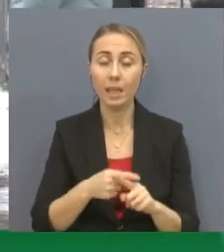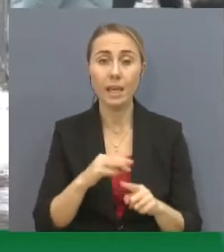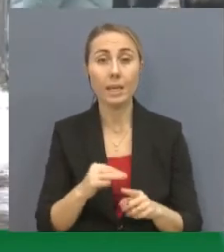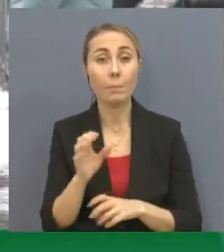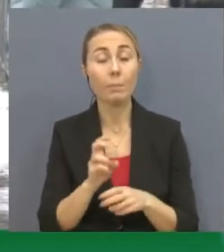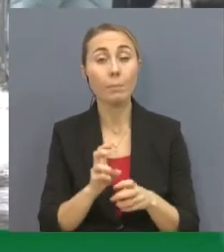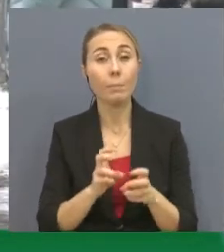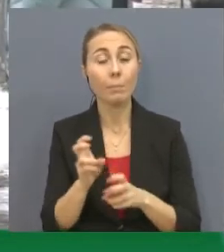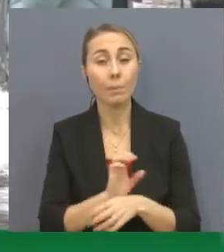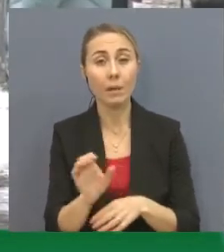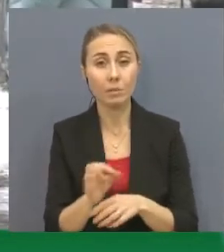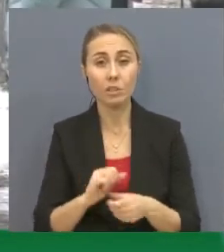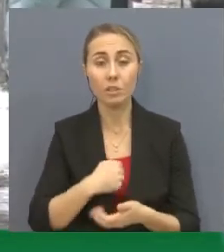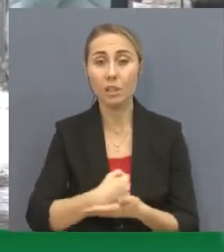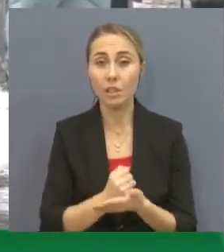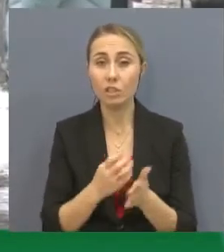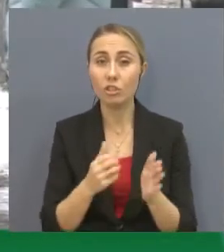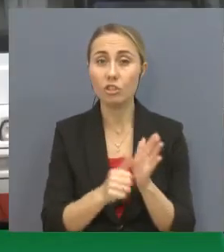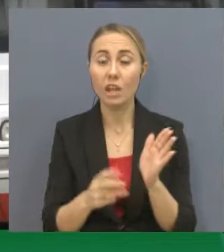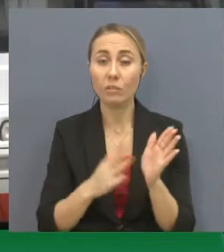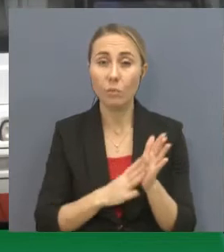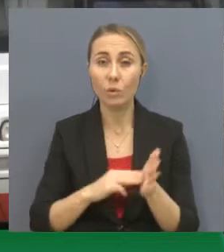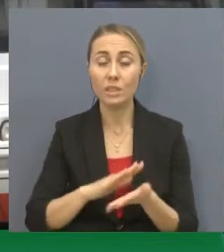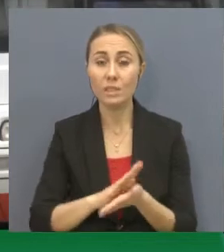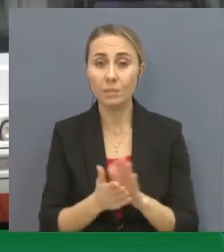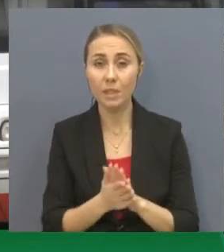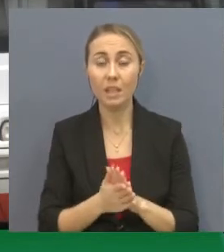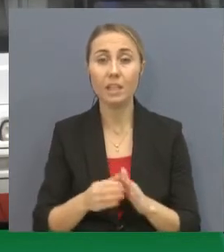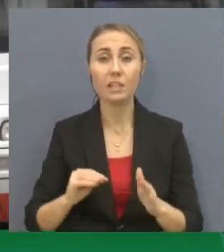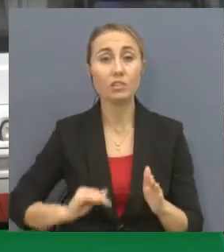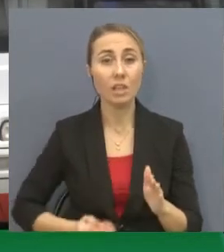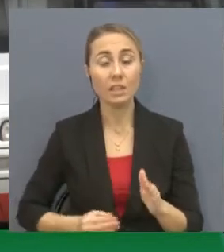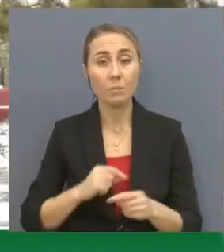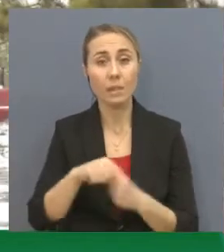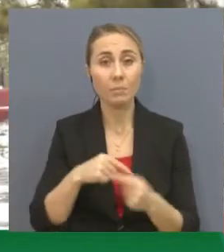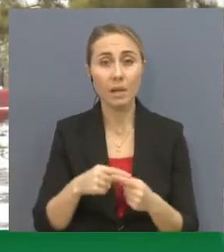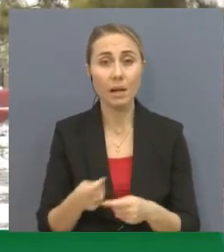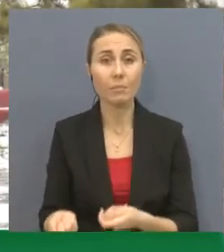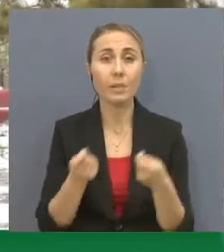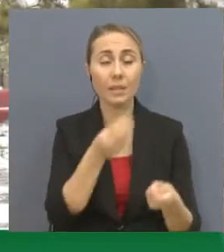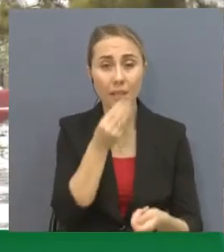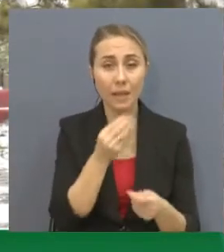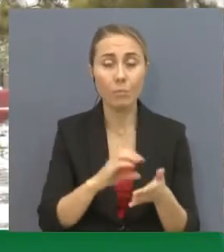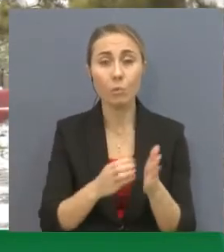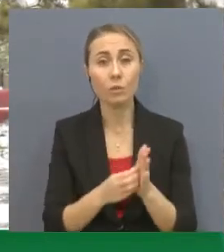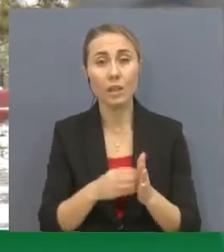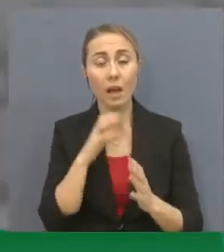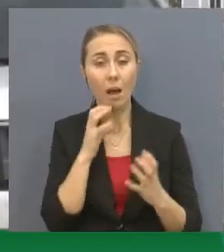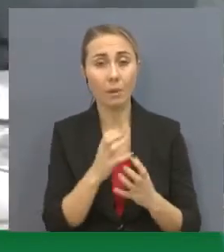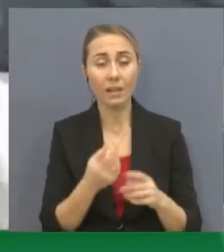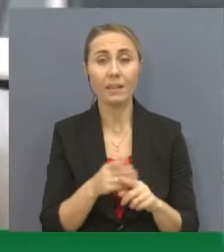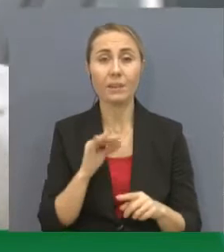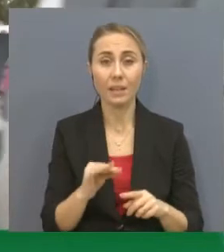заключено 68 меморандумов с частными предпринимателями о поставке продуктов питания в пункты обогрева для